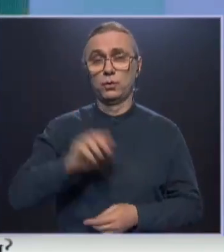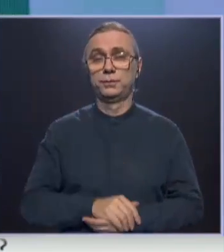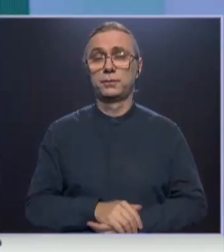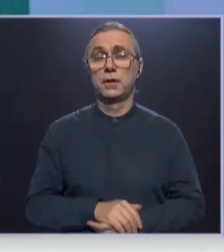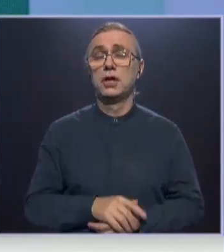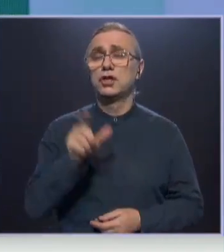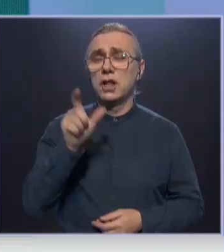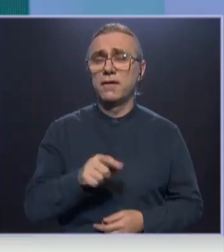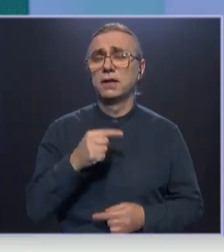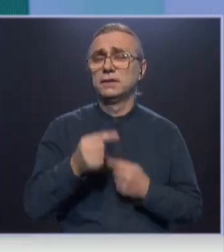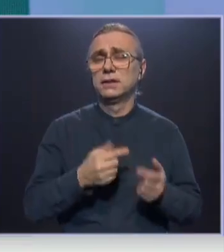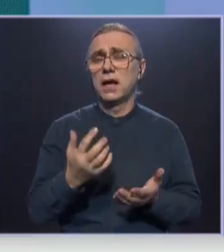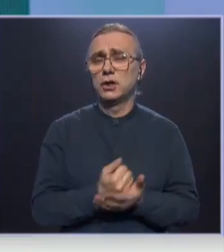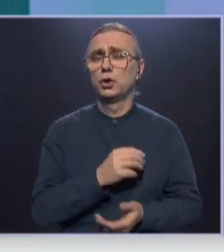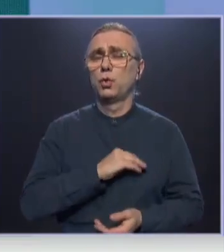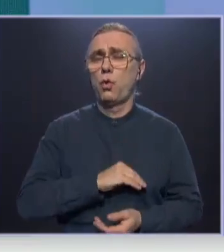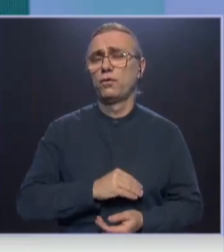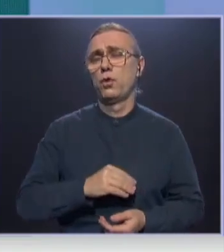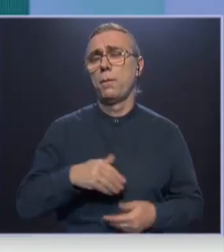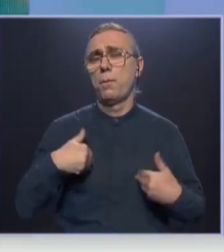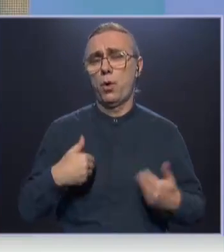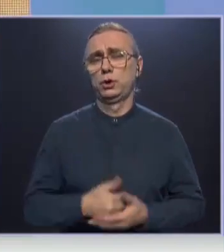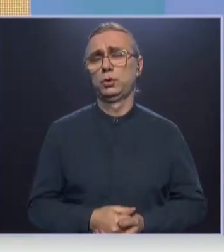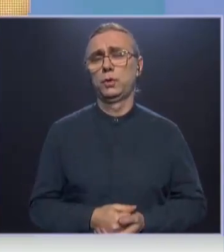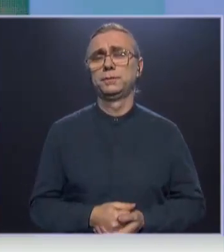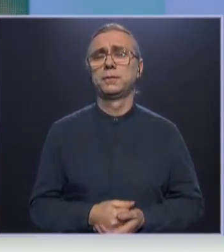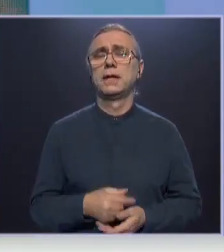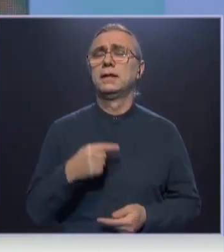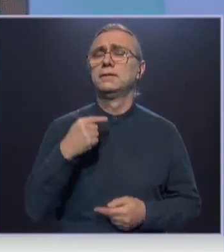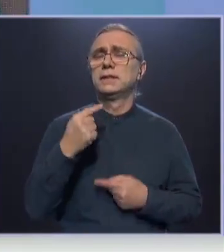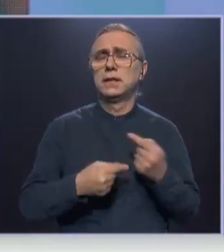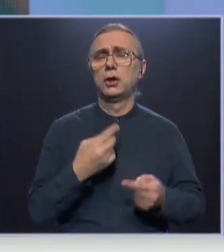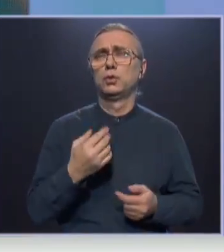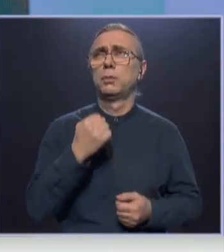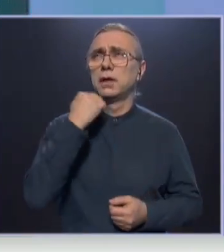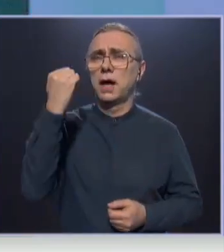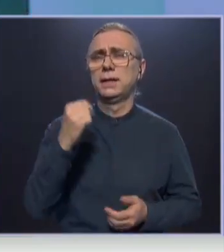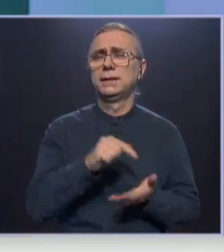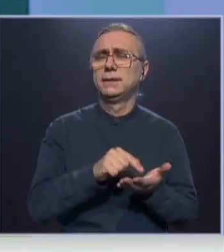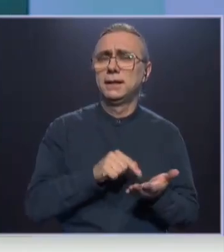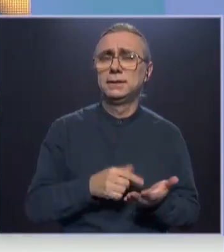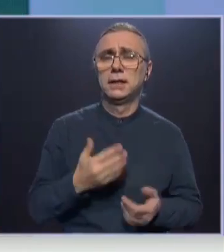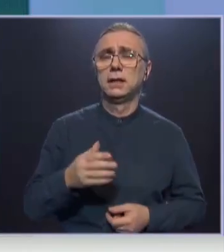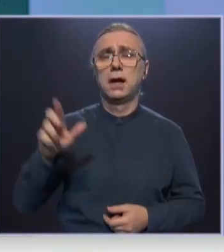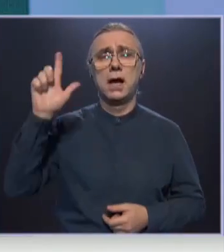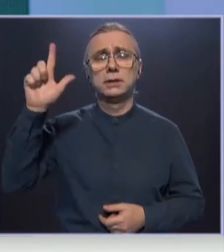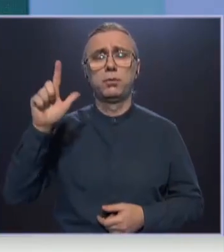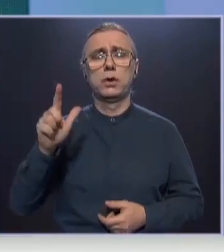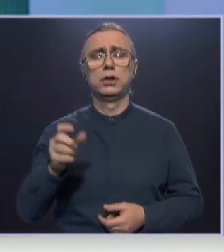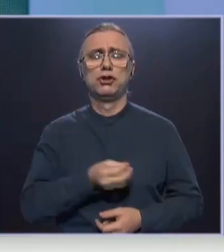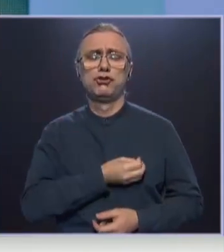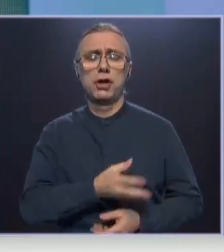пользу в том, что есть. Всегда можно благодарить, ценить, делиться. Если Господь щедро дает, надо щедро